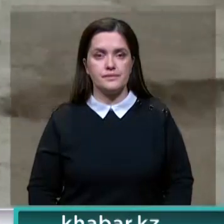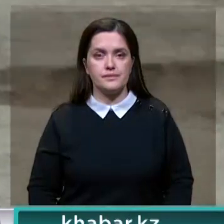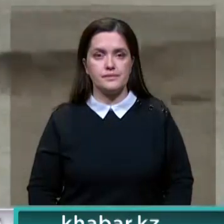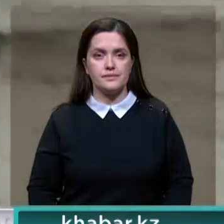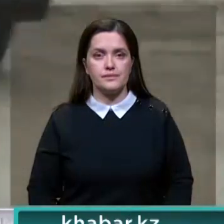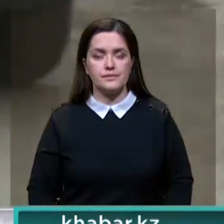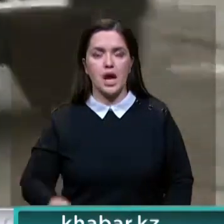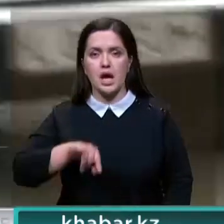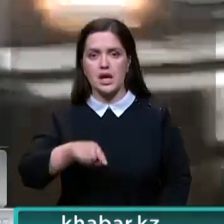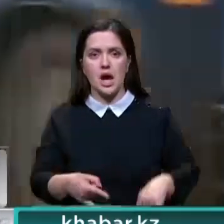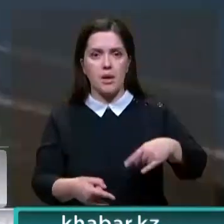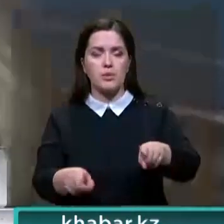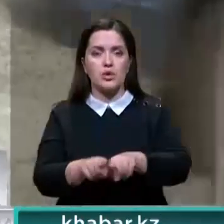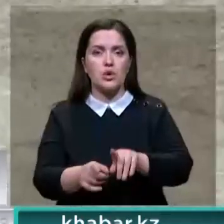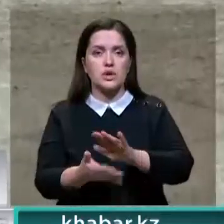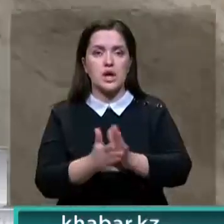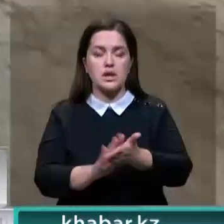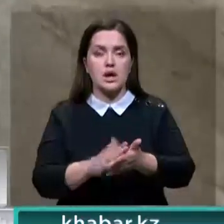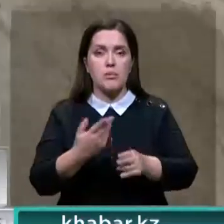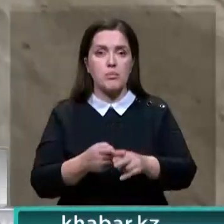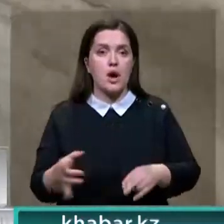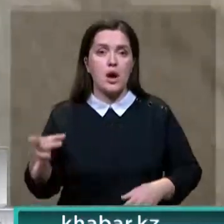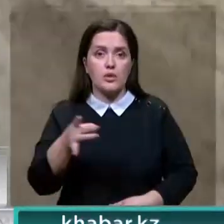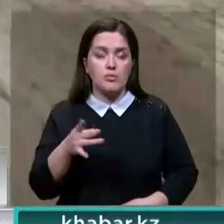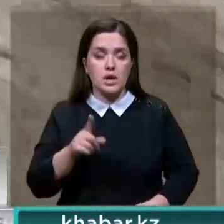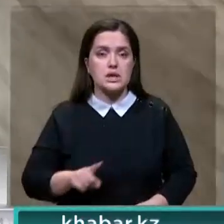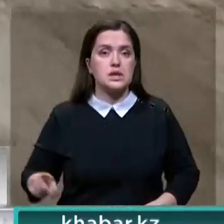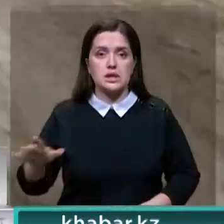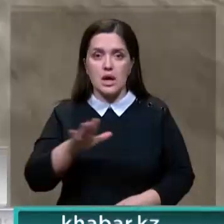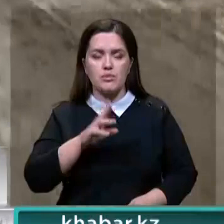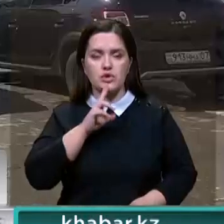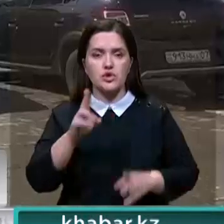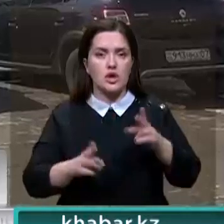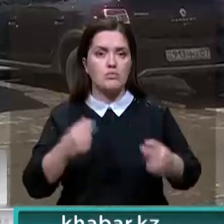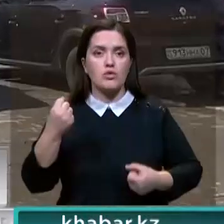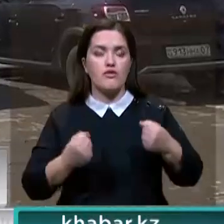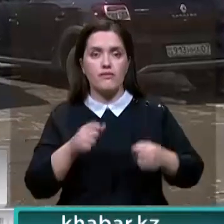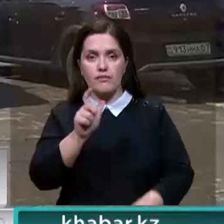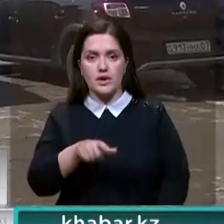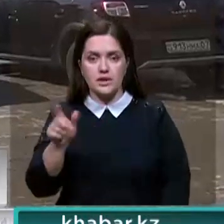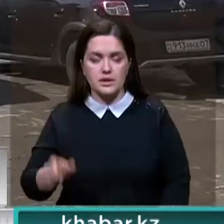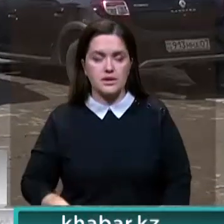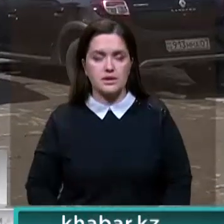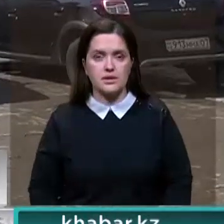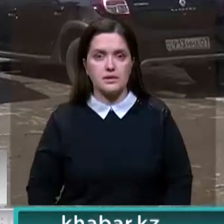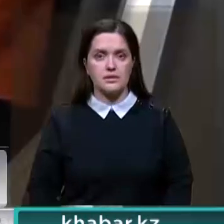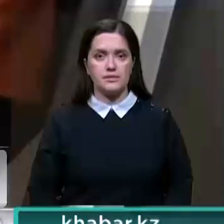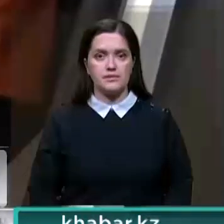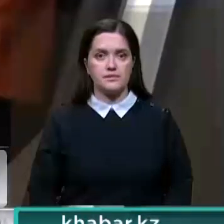Яма на яме. В таком состоянии находятся трассы республиканского значения на западе страны, жалуются водители. Блин, черт, не